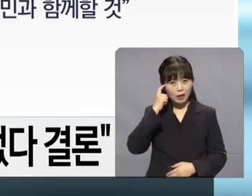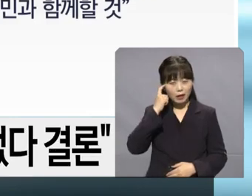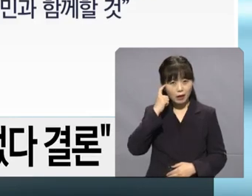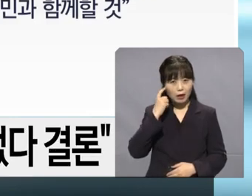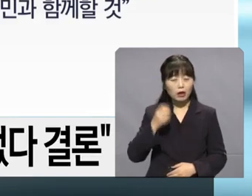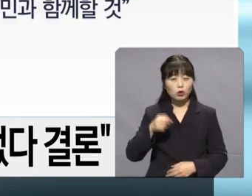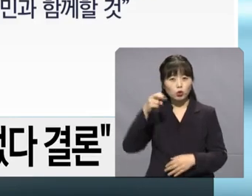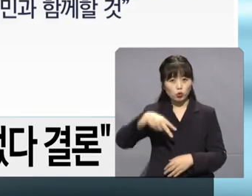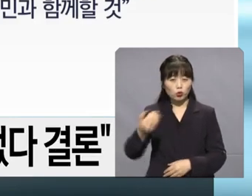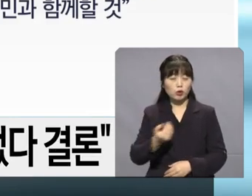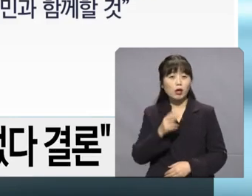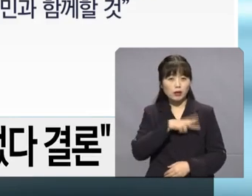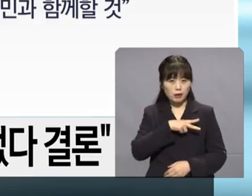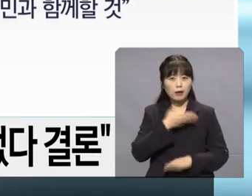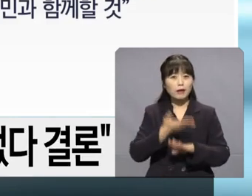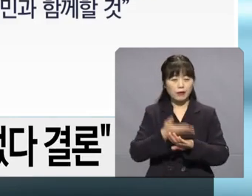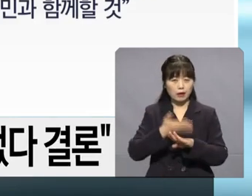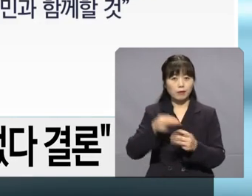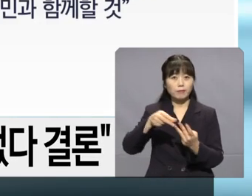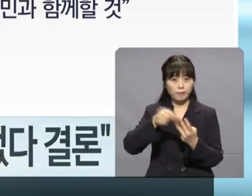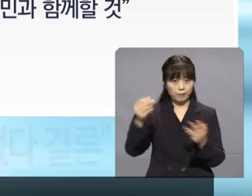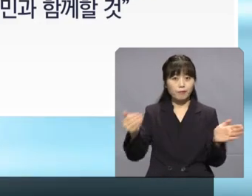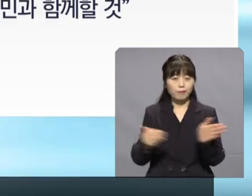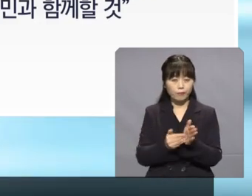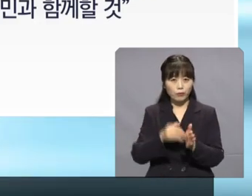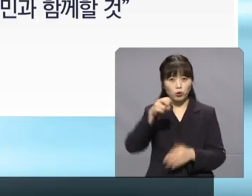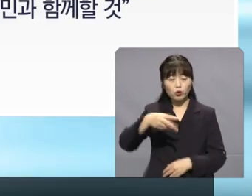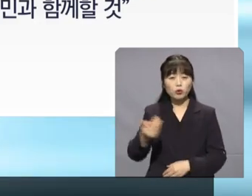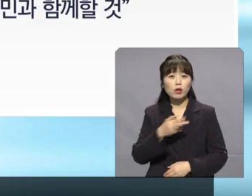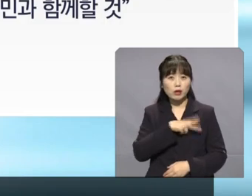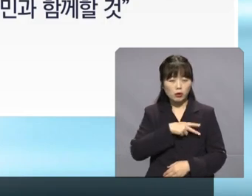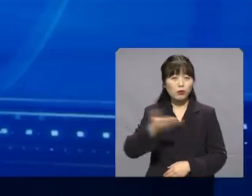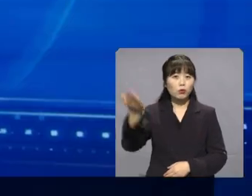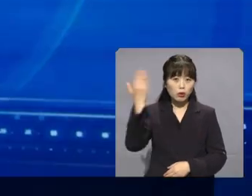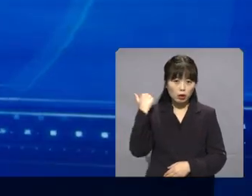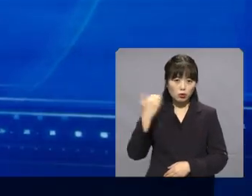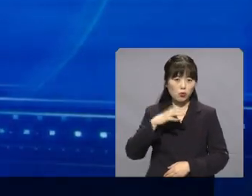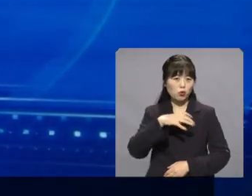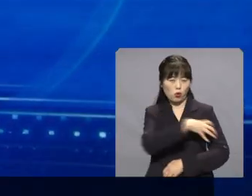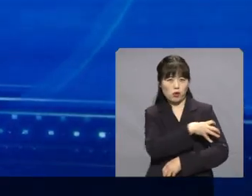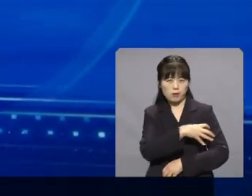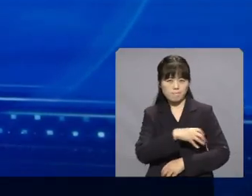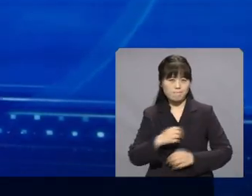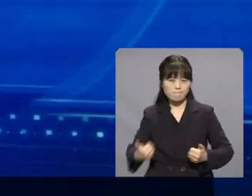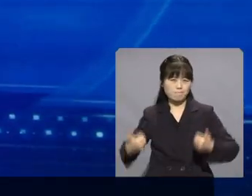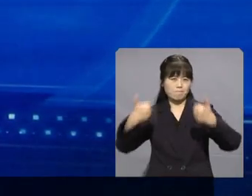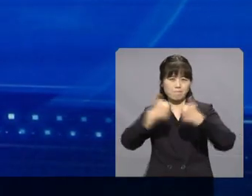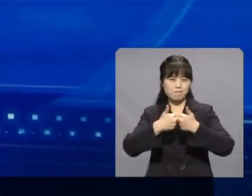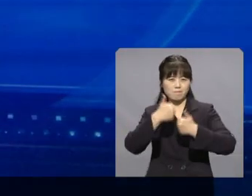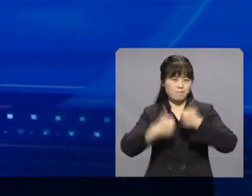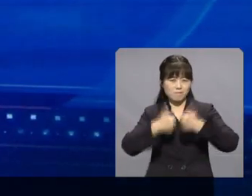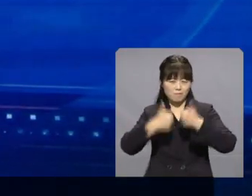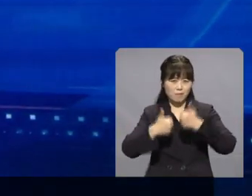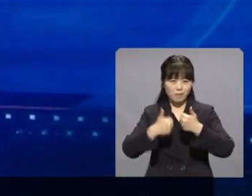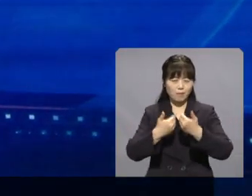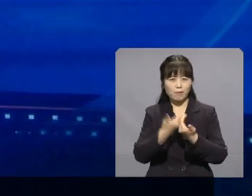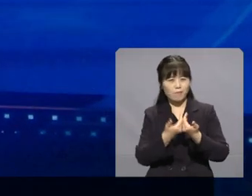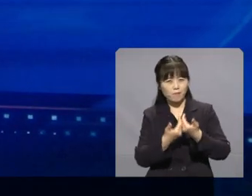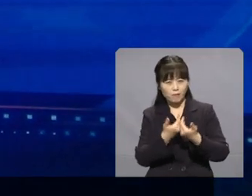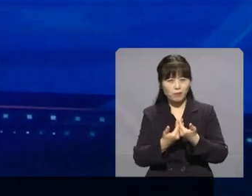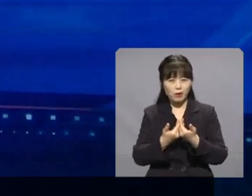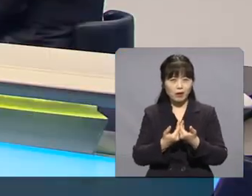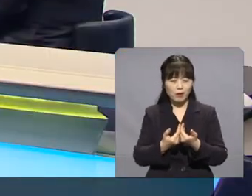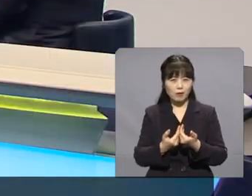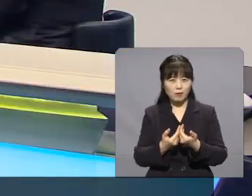유전위원은 다른 선택을 한 거 같습니다 유전 의원은 과거에도 권력자와 대립각을 세웠다가 뭔가 좀 트라우마가